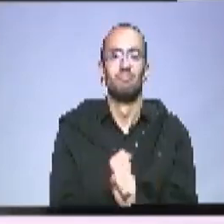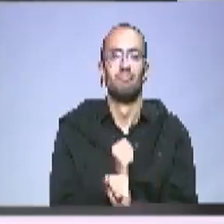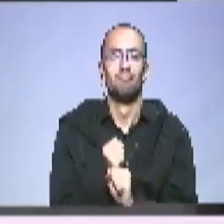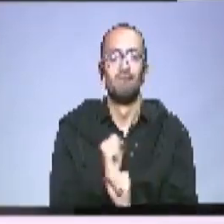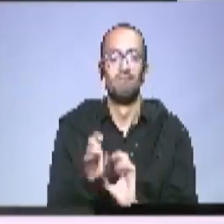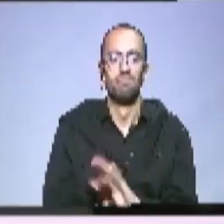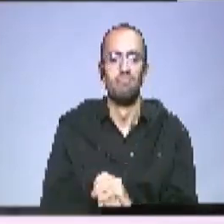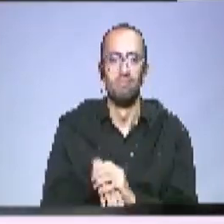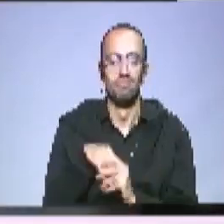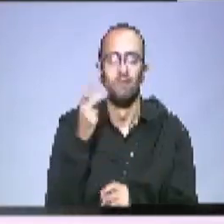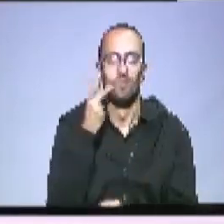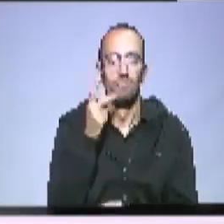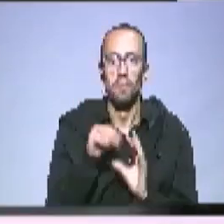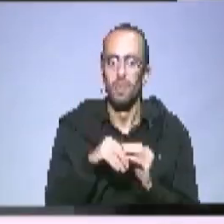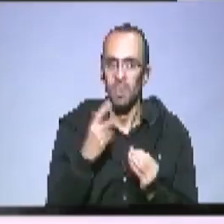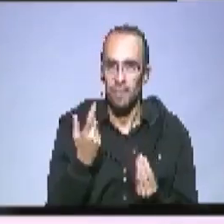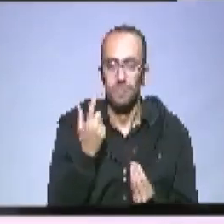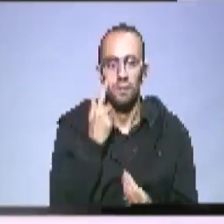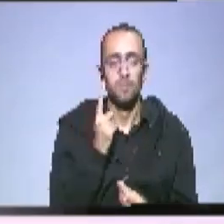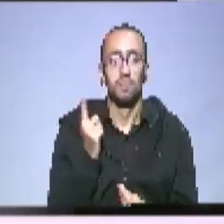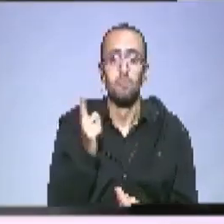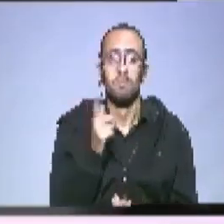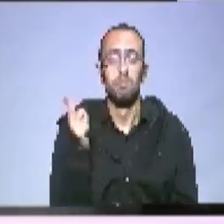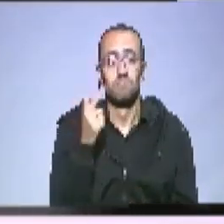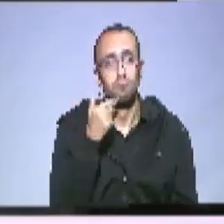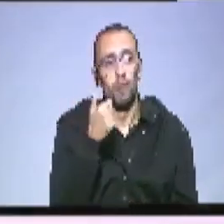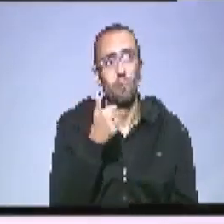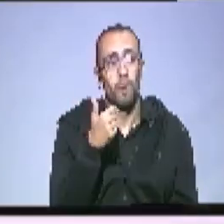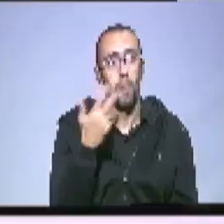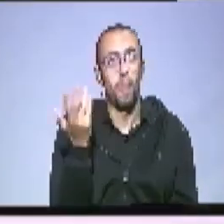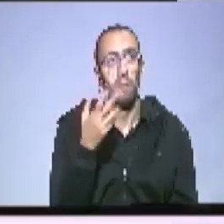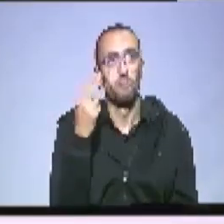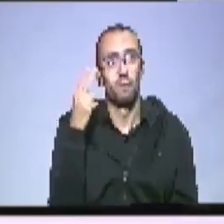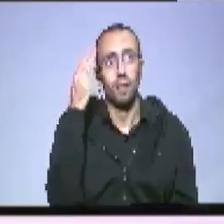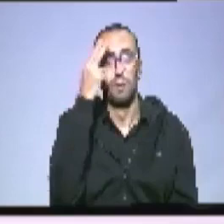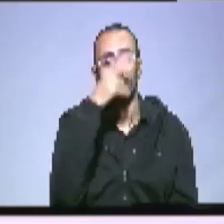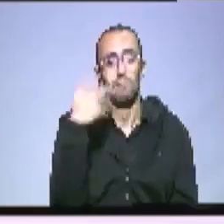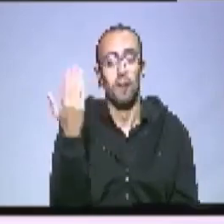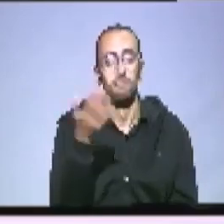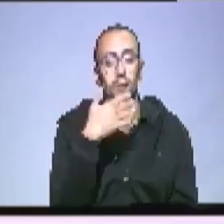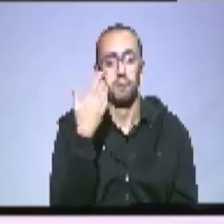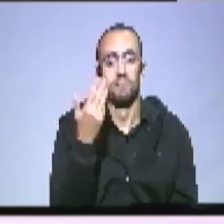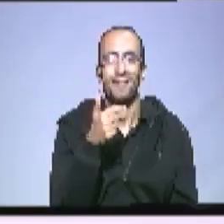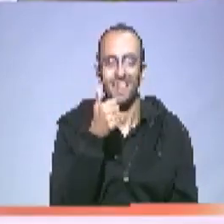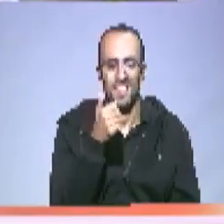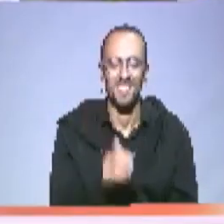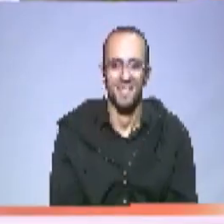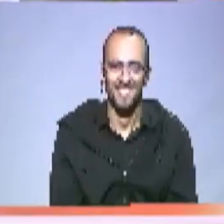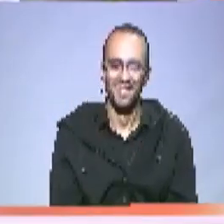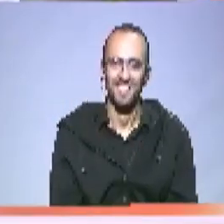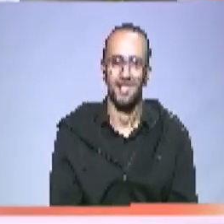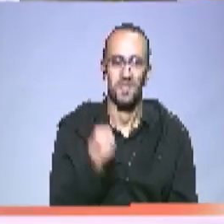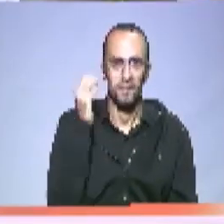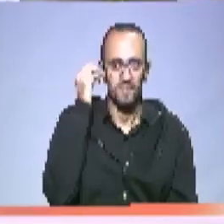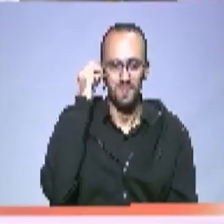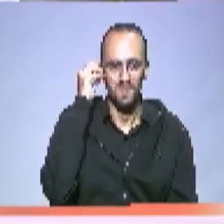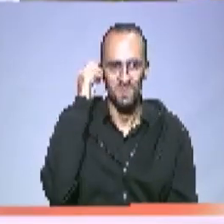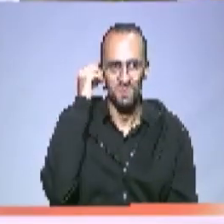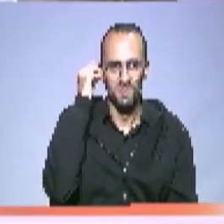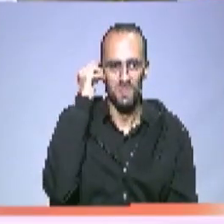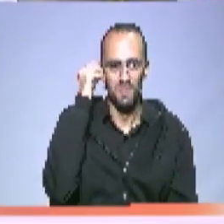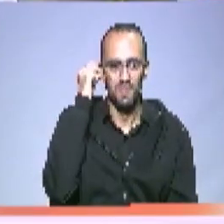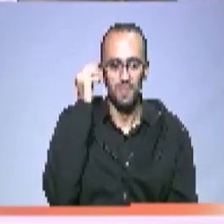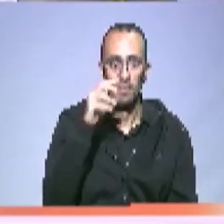وهنبتدي نشوف القصه تمشي ازاي. حلو برضه ان الواحد يتخيل يعني. ما انت عيشي في الخيال بقى، الصيام ده يخليكي تعيشي في الخيال. وفي نفس